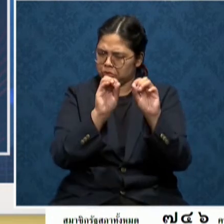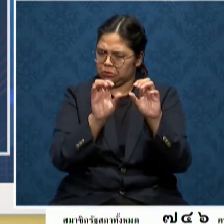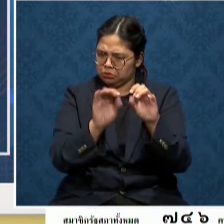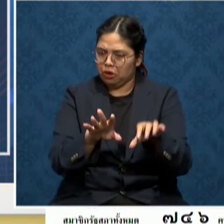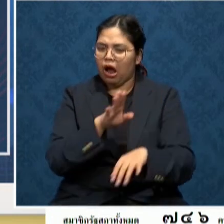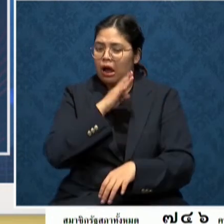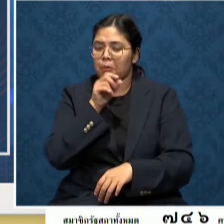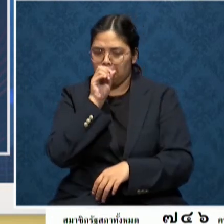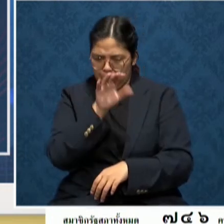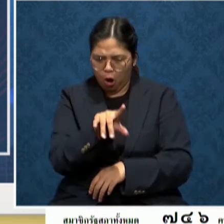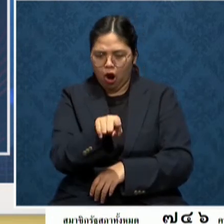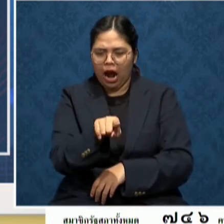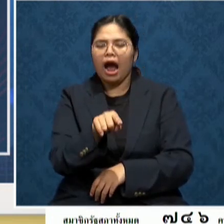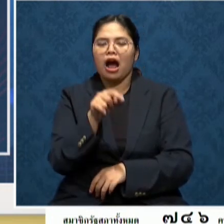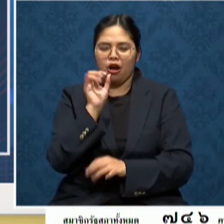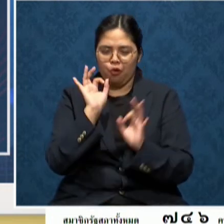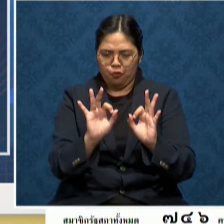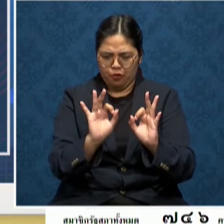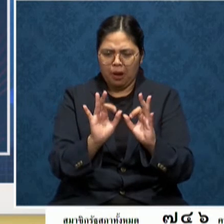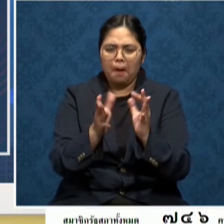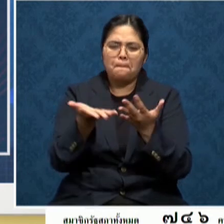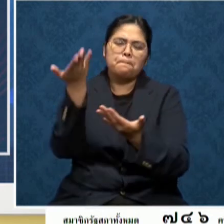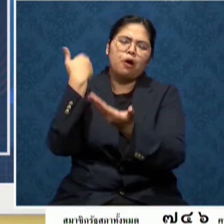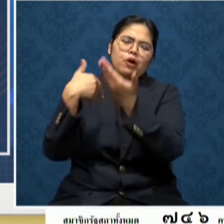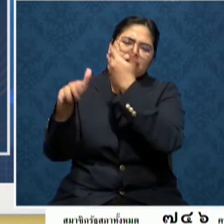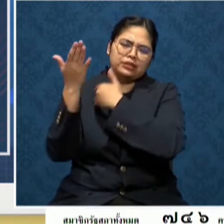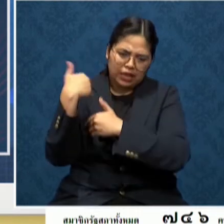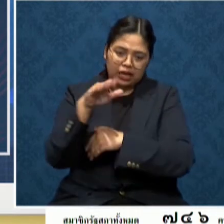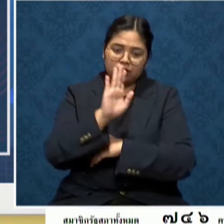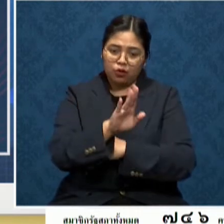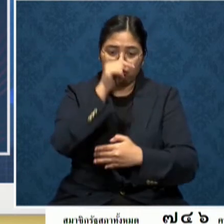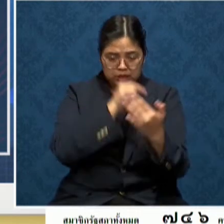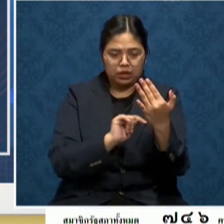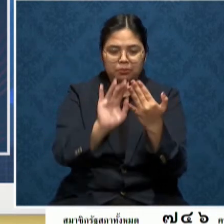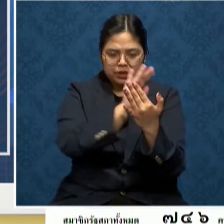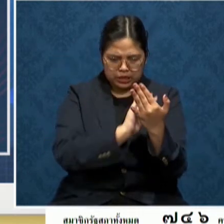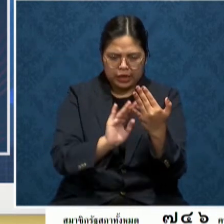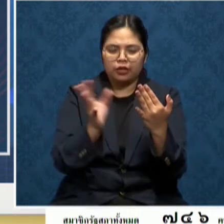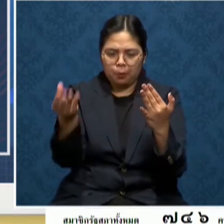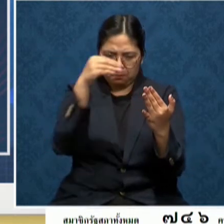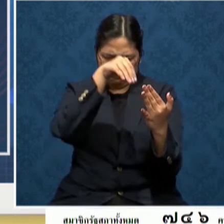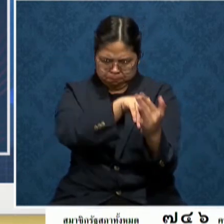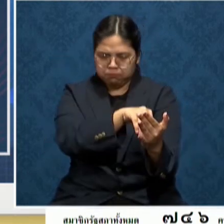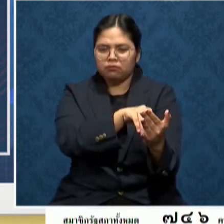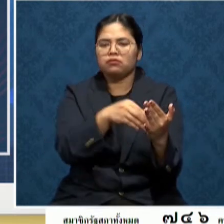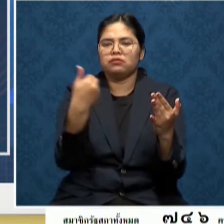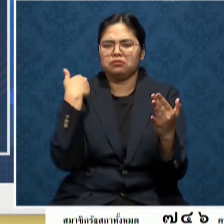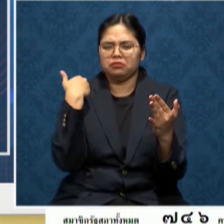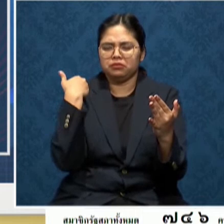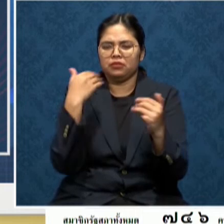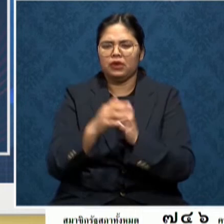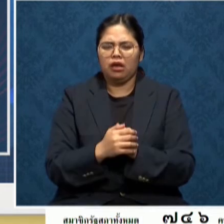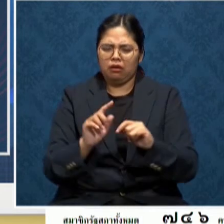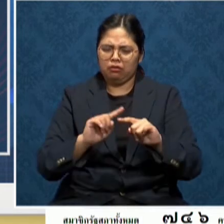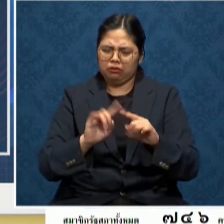จะไม่ละเลยการศึกษาปรธิศาความเป็มาของประเทศแต่...ดิฉันกังวลใจค่ะ